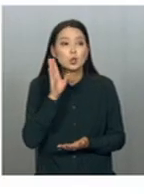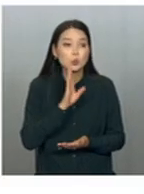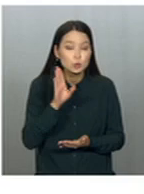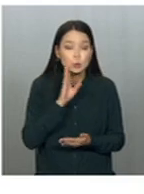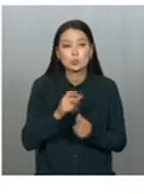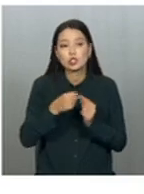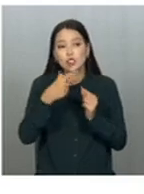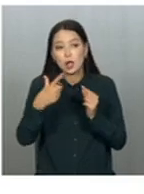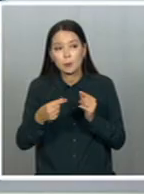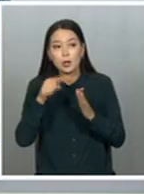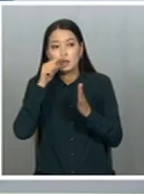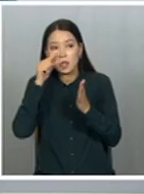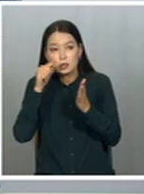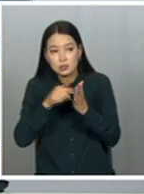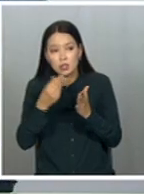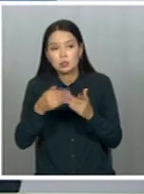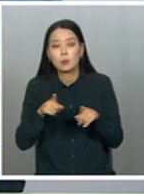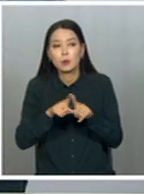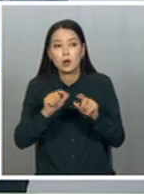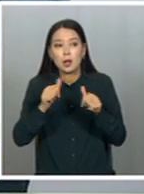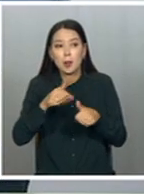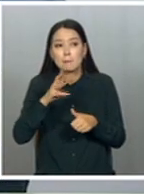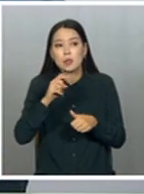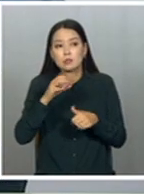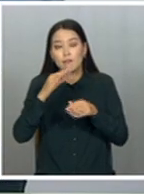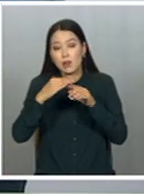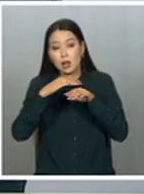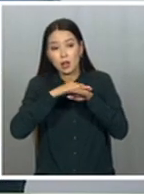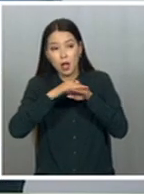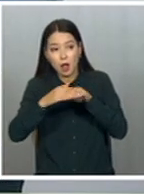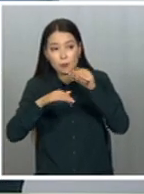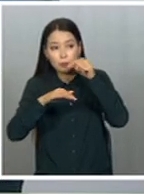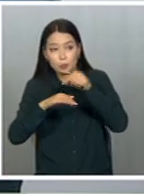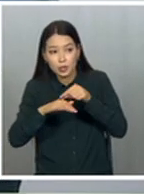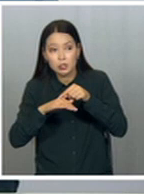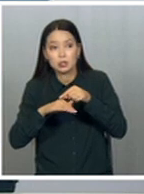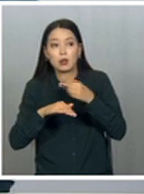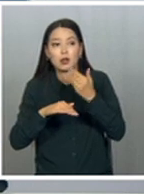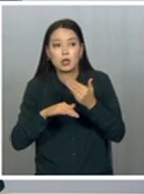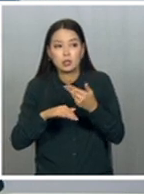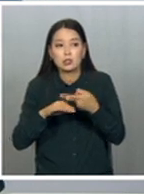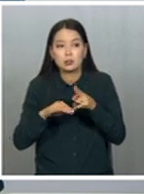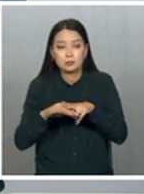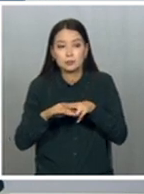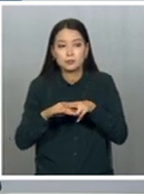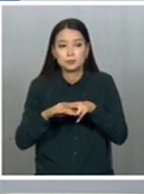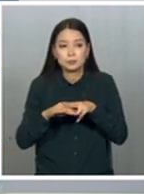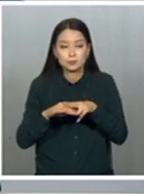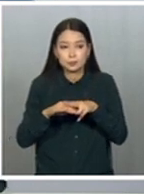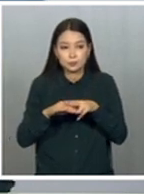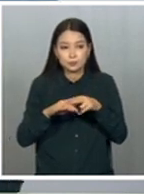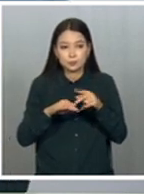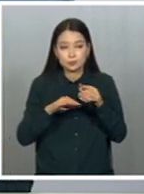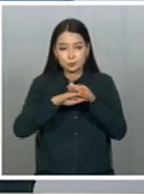жапырақтың жүйкелері арқылы мезофиль қабатына өтеді. Ал екінші сатысы осы мезофиль қабатынан жасуша